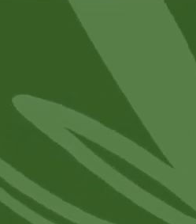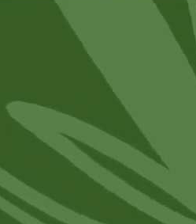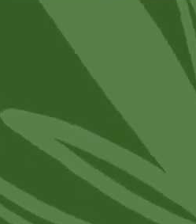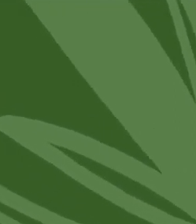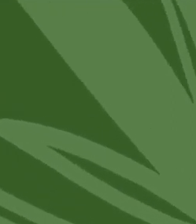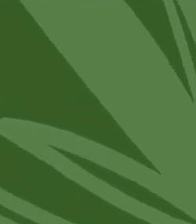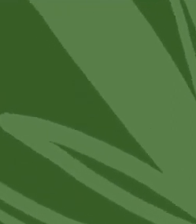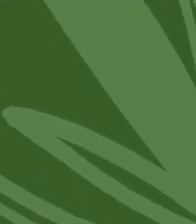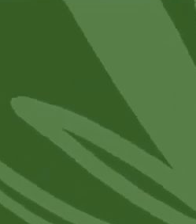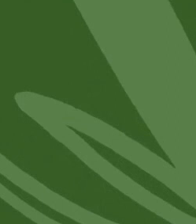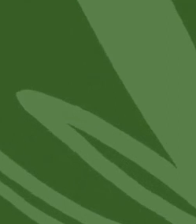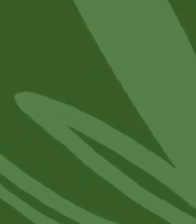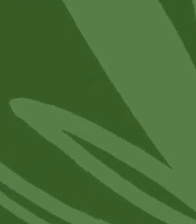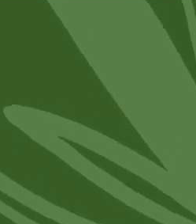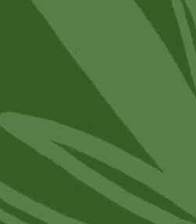Okey.